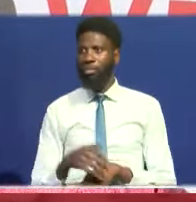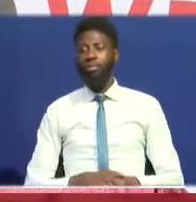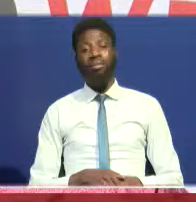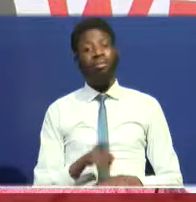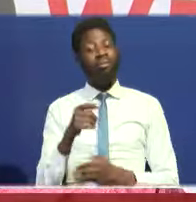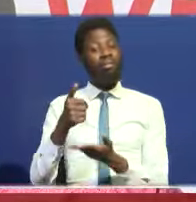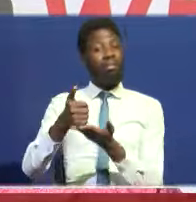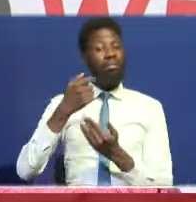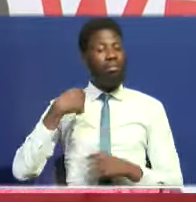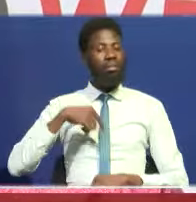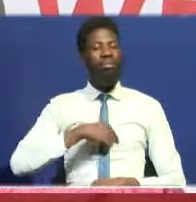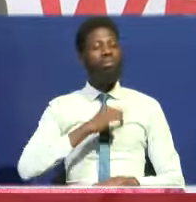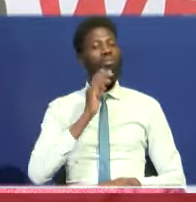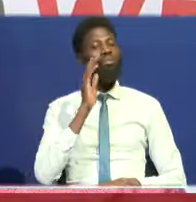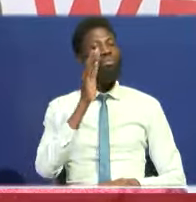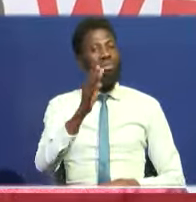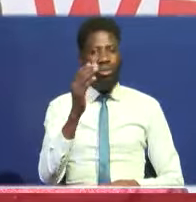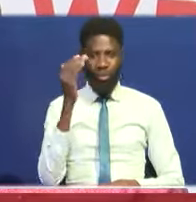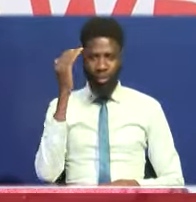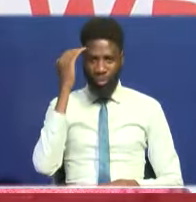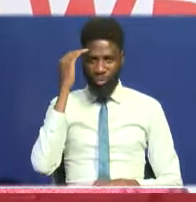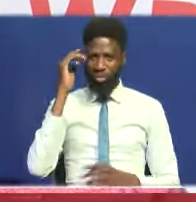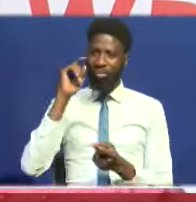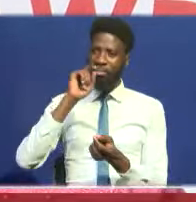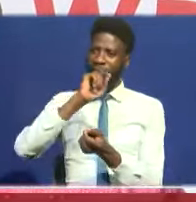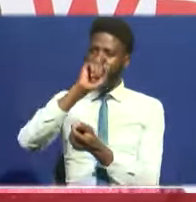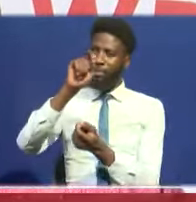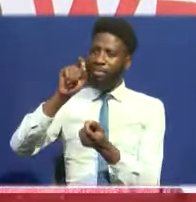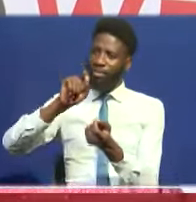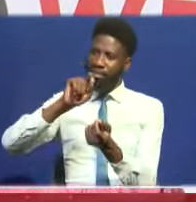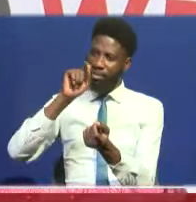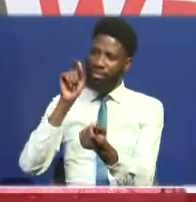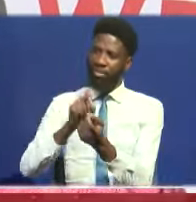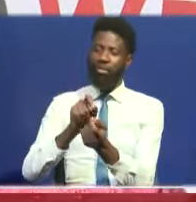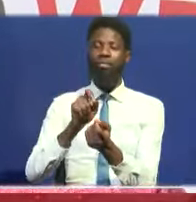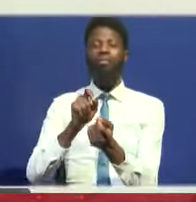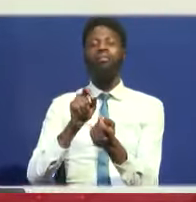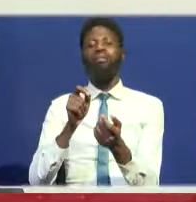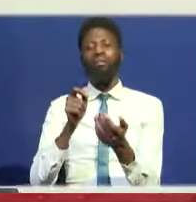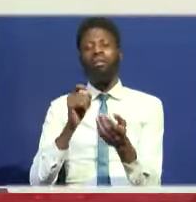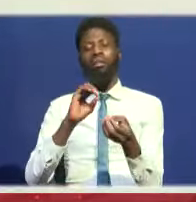establish the exact extent of the impact.